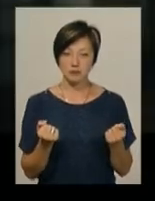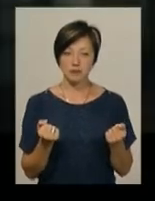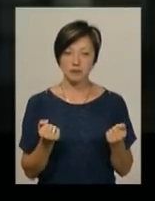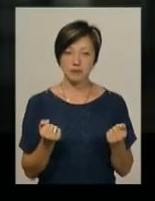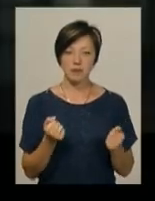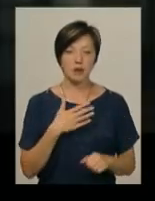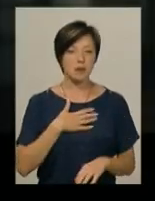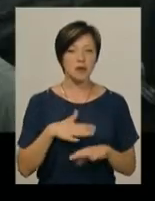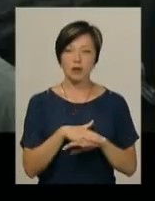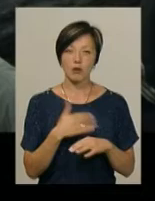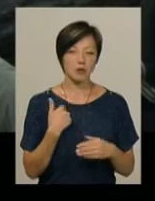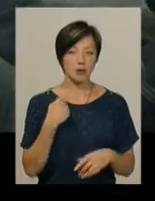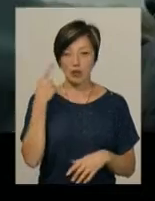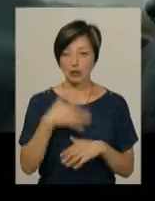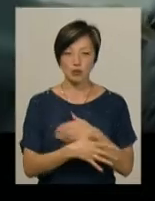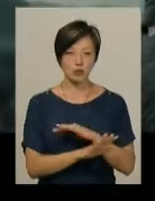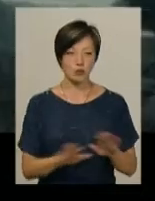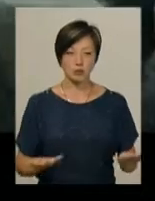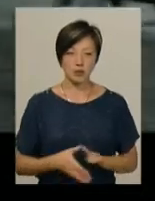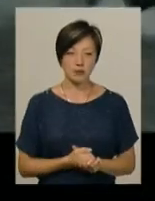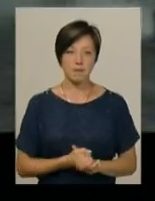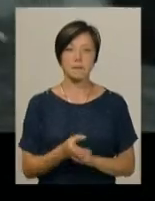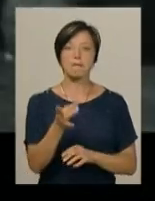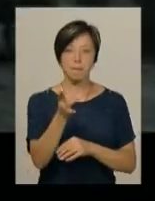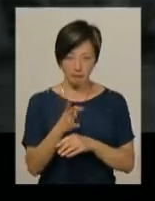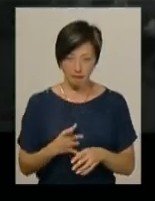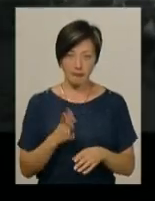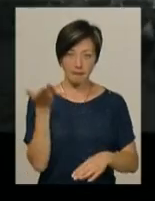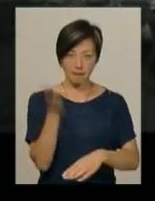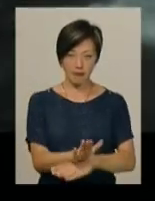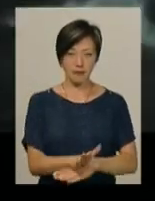Мій народ мене не зрозуміє. Вогонь! Вогонь!